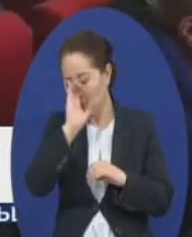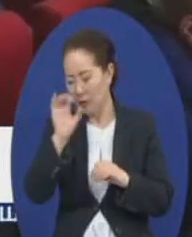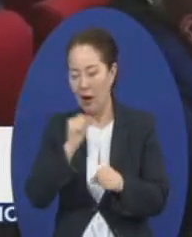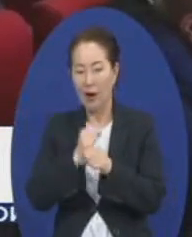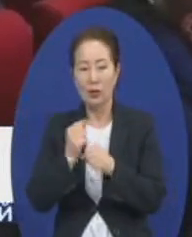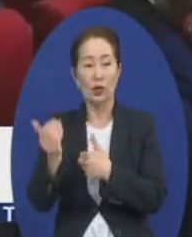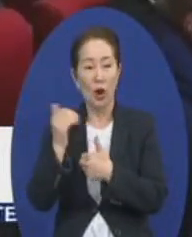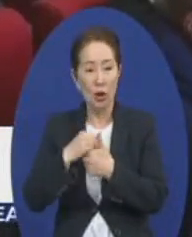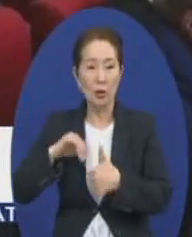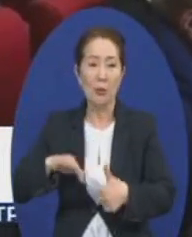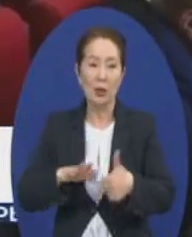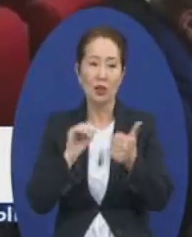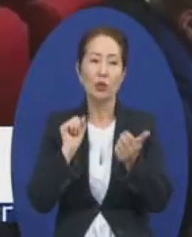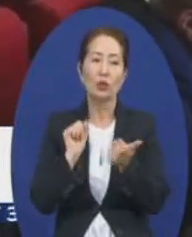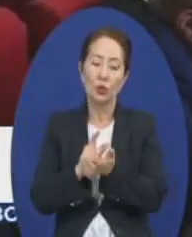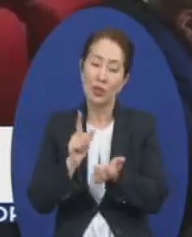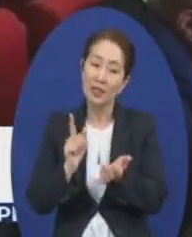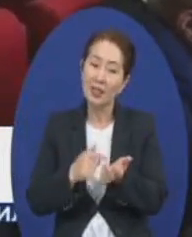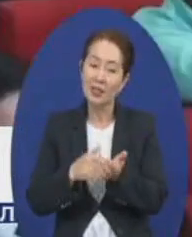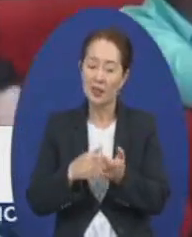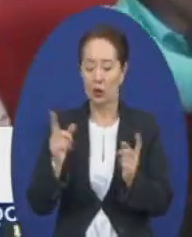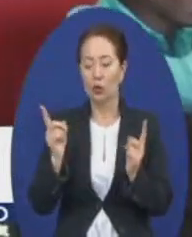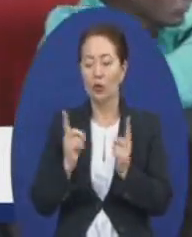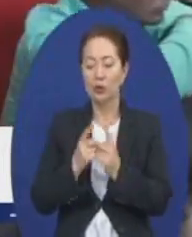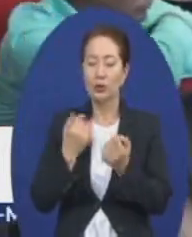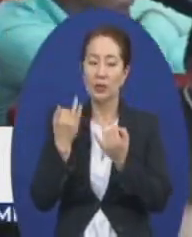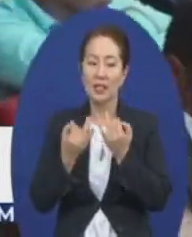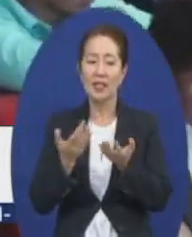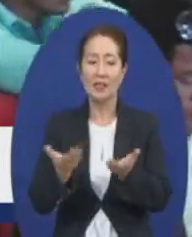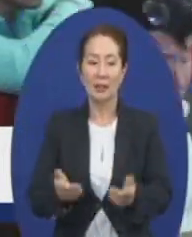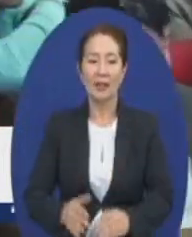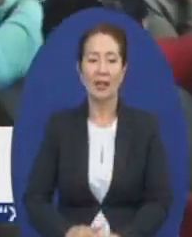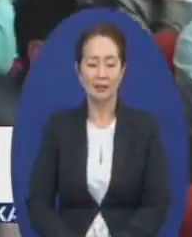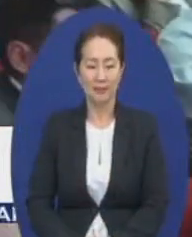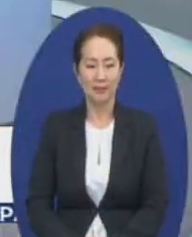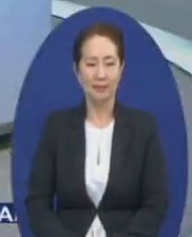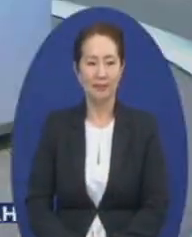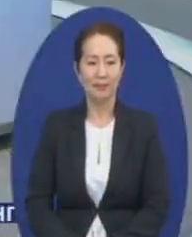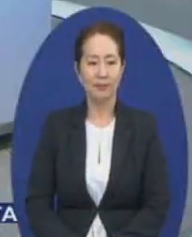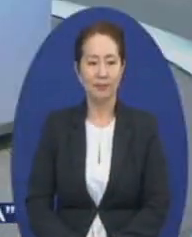төрийн албан агчдын оролцоо, манлайлал чухал гэдгийг уулзалтын үеэр тэмдэглэсэн юм аа.